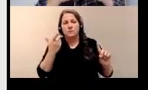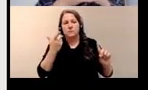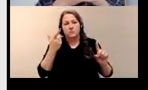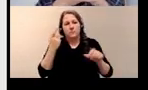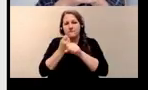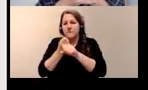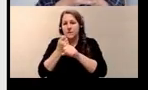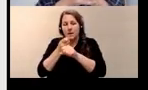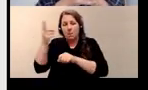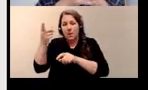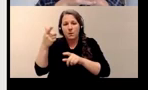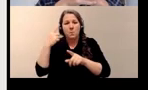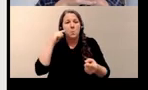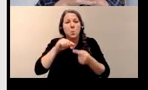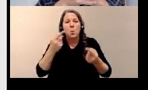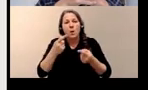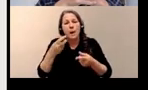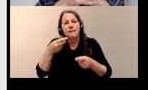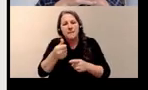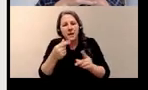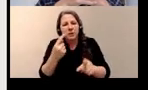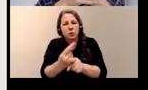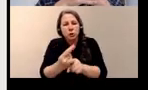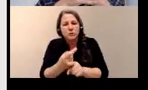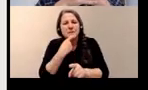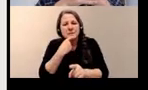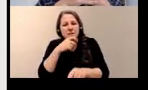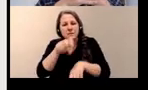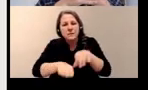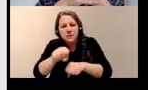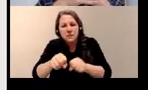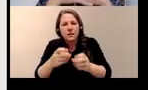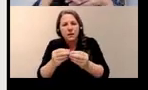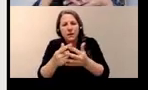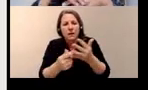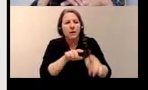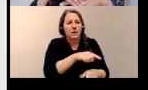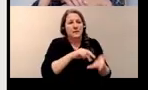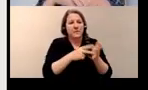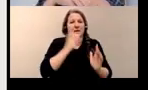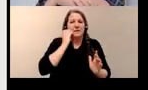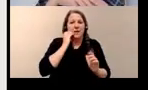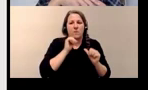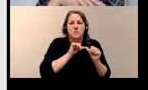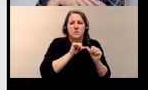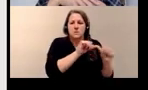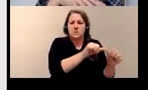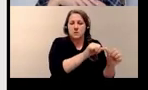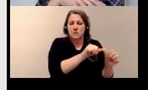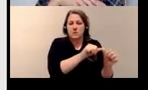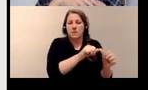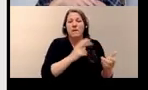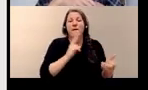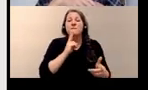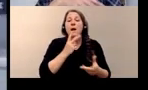vont trouver une solution pour faire durer, en fait, leurs objets technologiques et pas sans cesse les renouveler, ce qui est problématique pour la